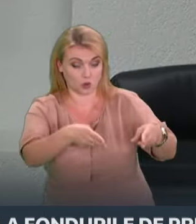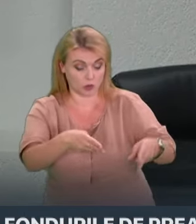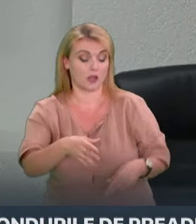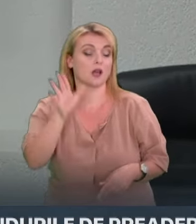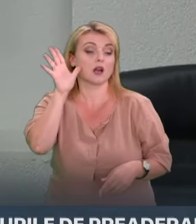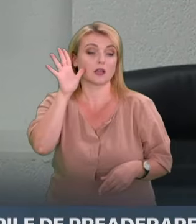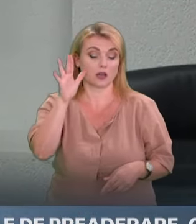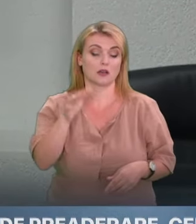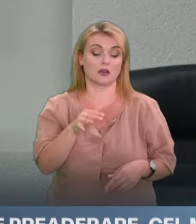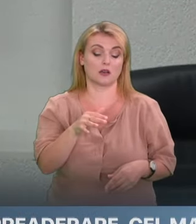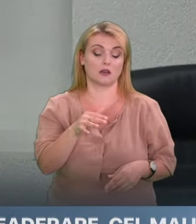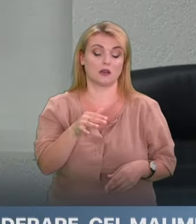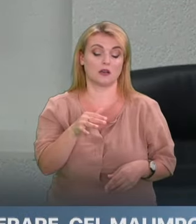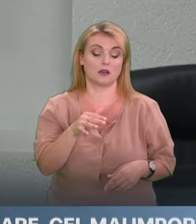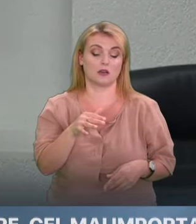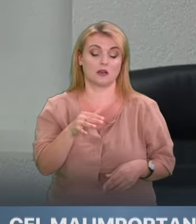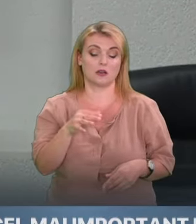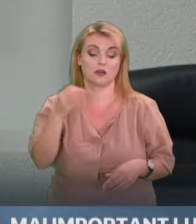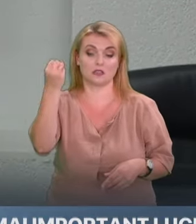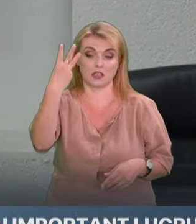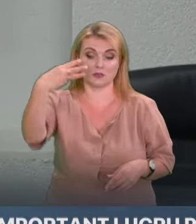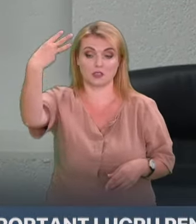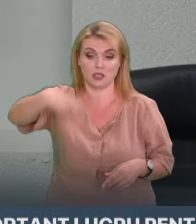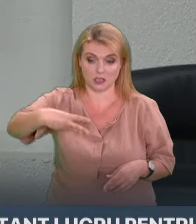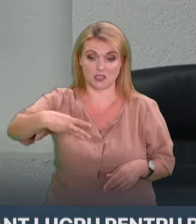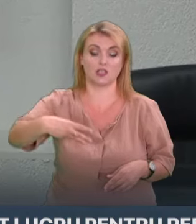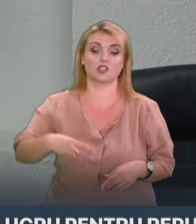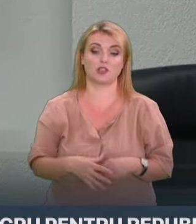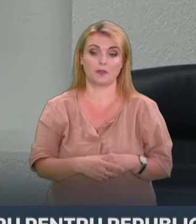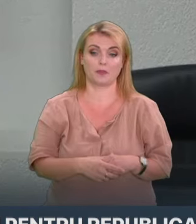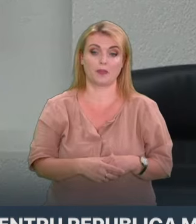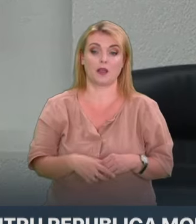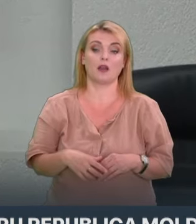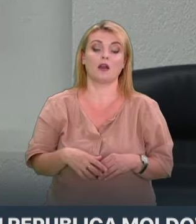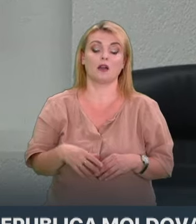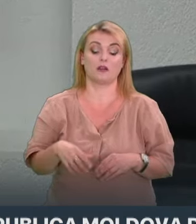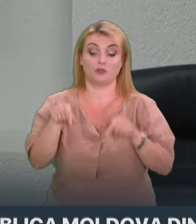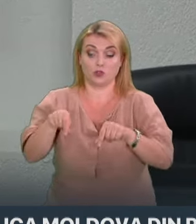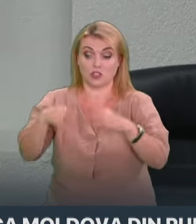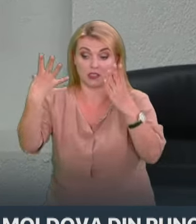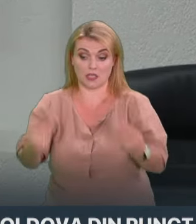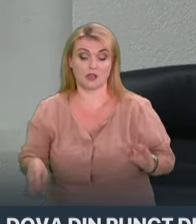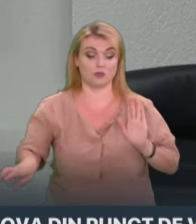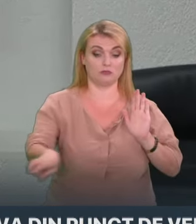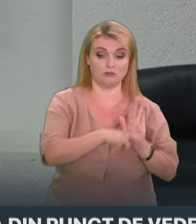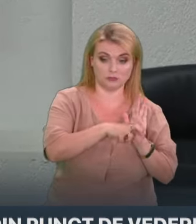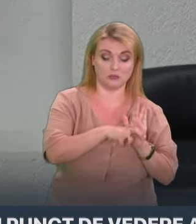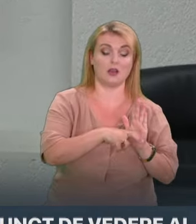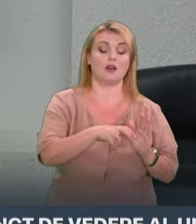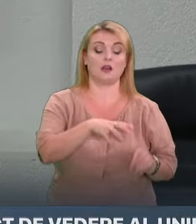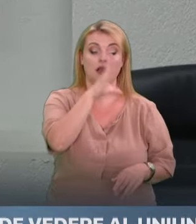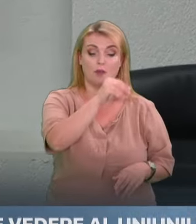de 10.07, orele 13.30, are loc îmbarcarea în rutiera care se deplasează spre Iași.